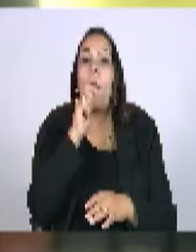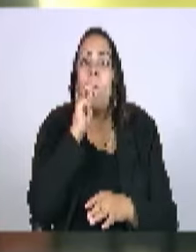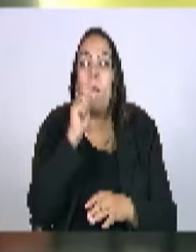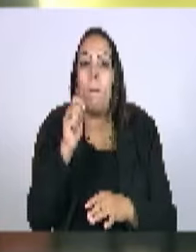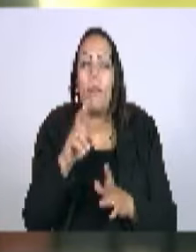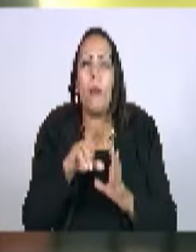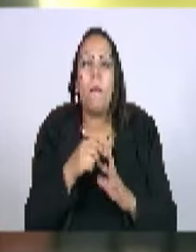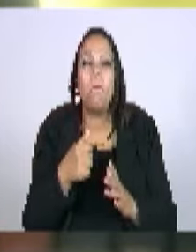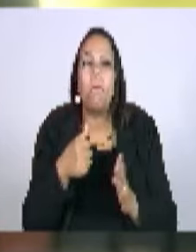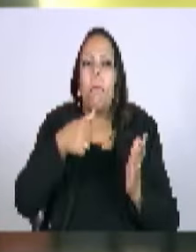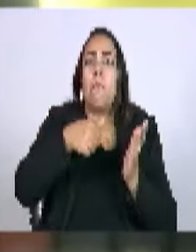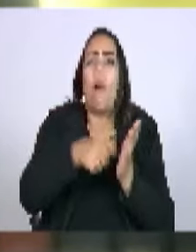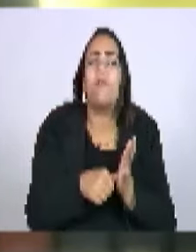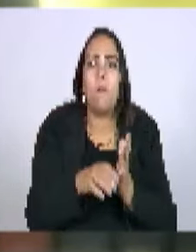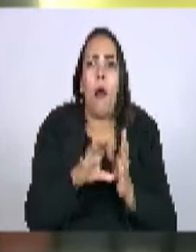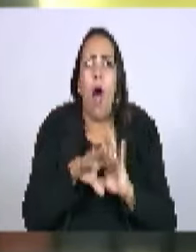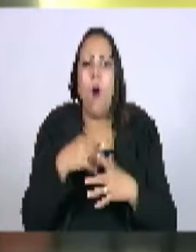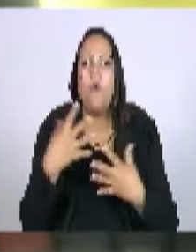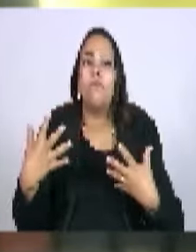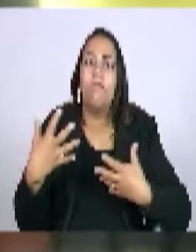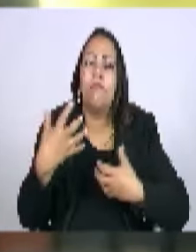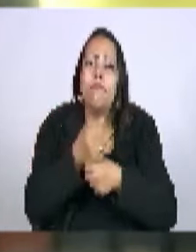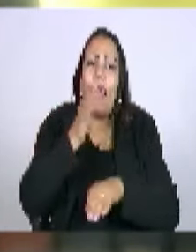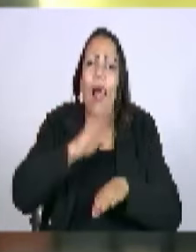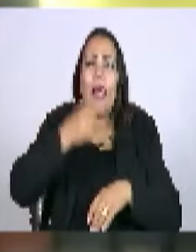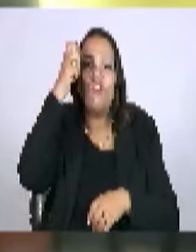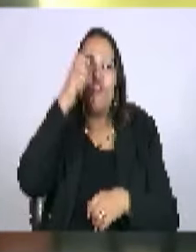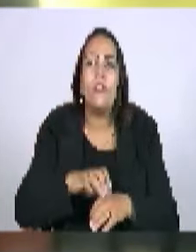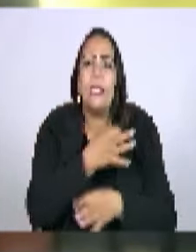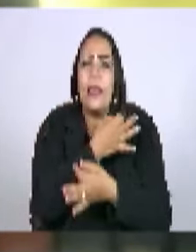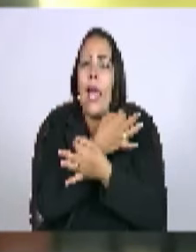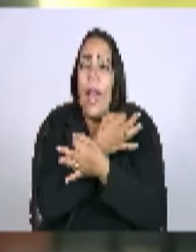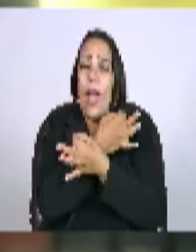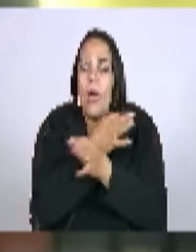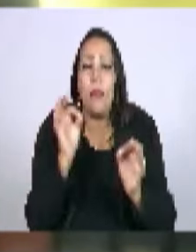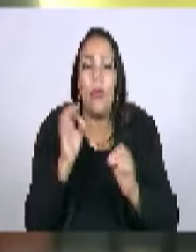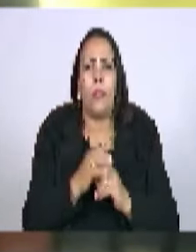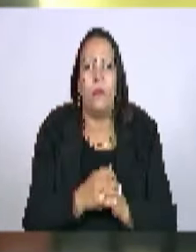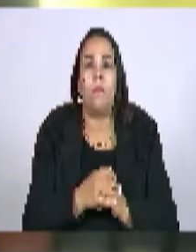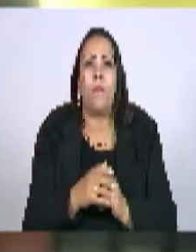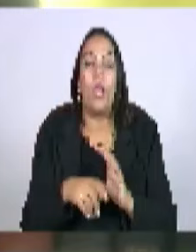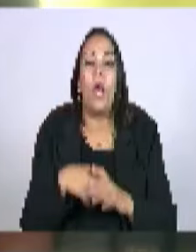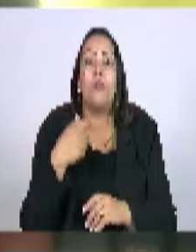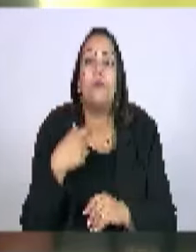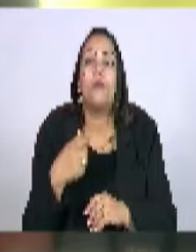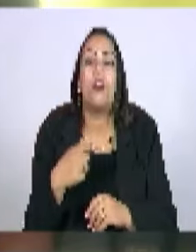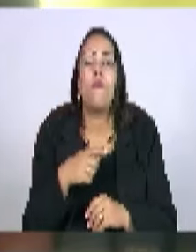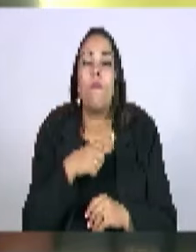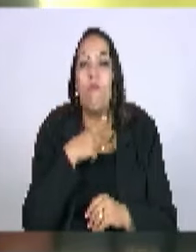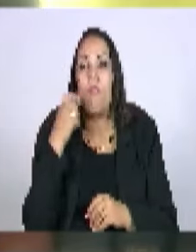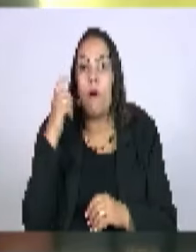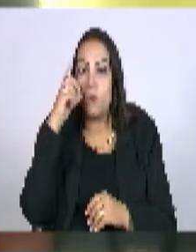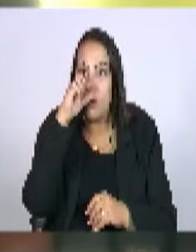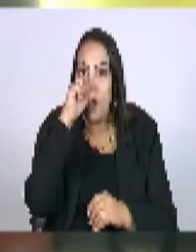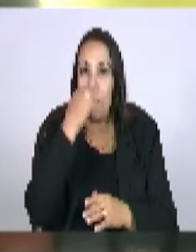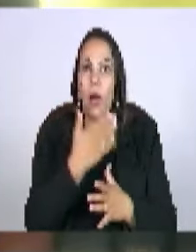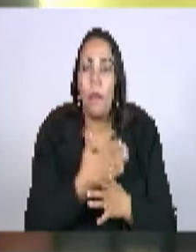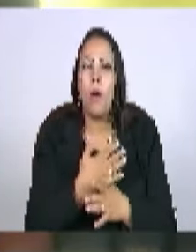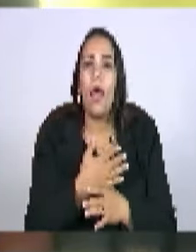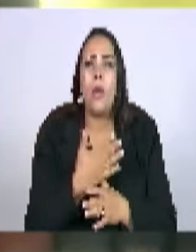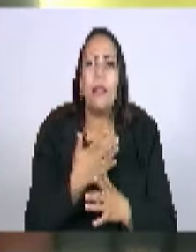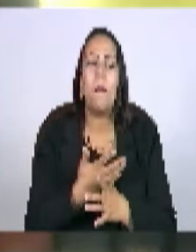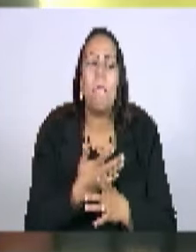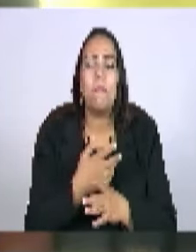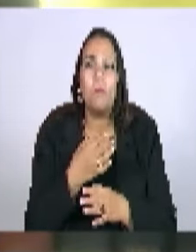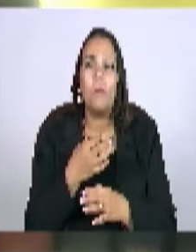بصم او يعني البخل تملك على شخصيته فاصبح يتصرف بحاله شديده جدا من التقطير